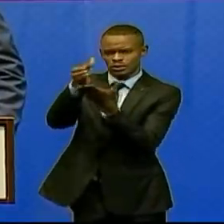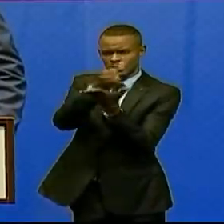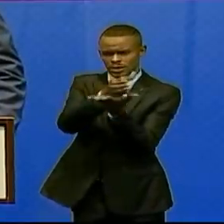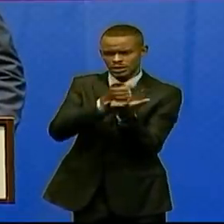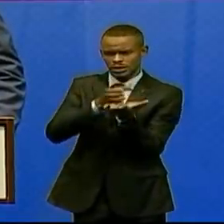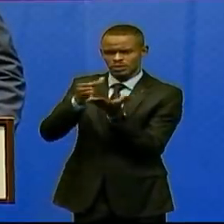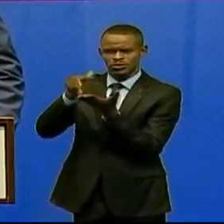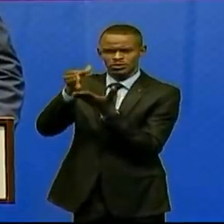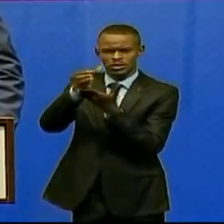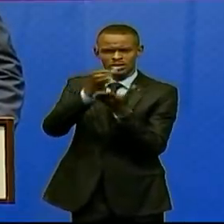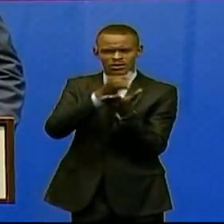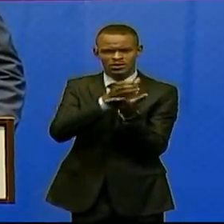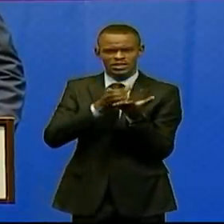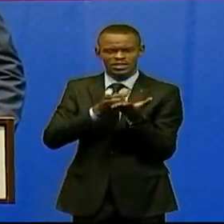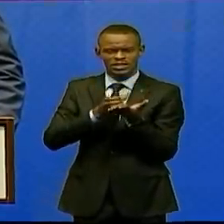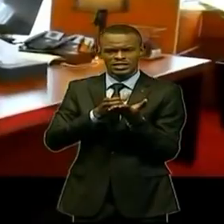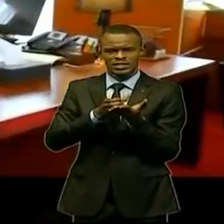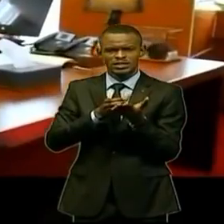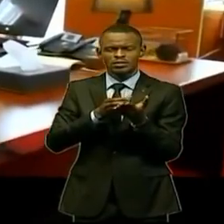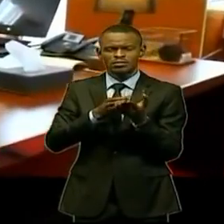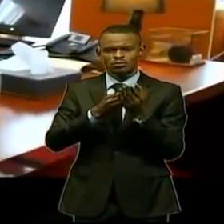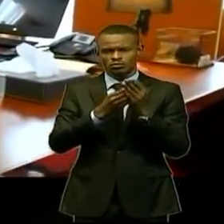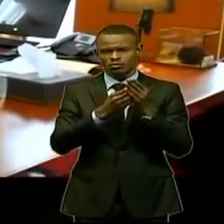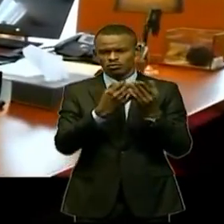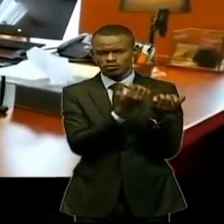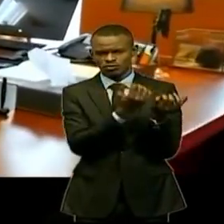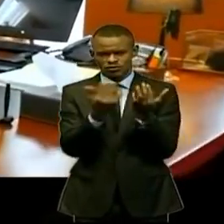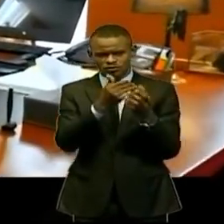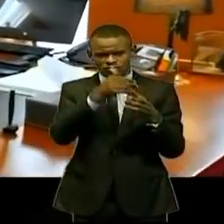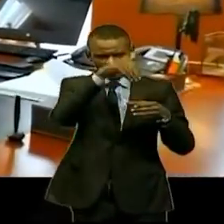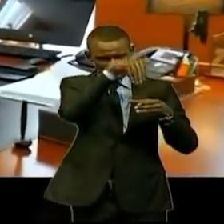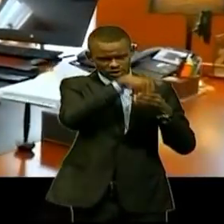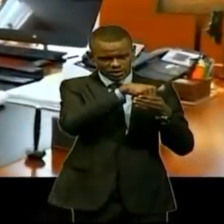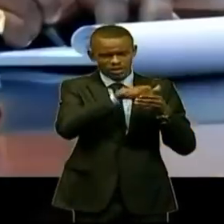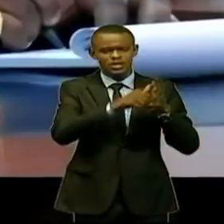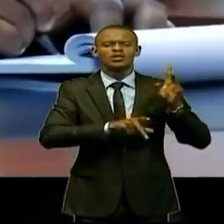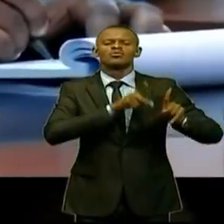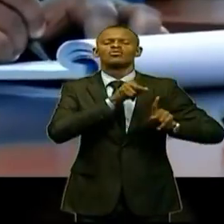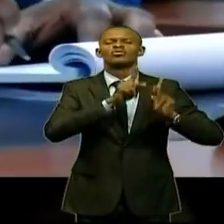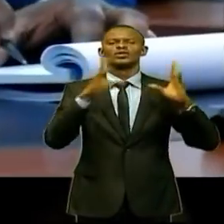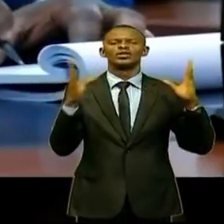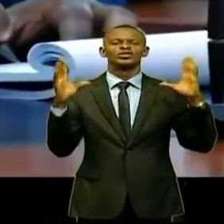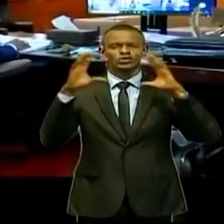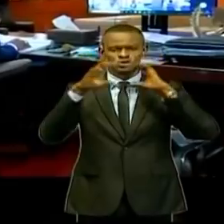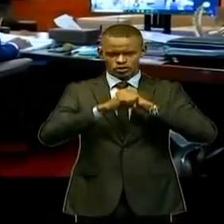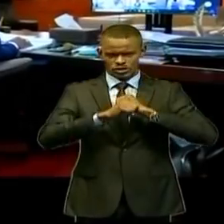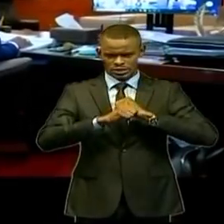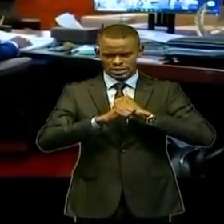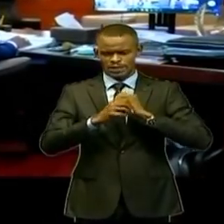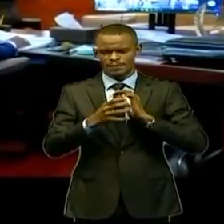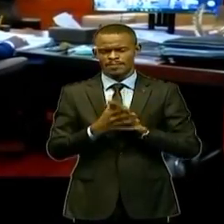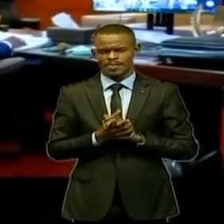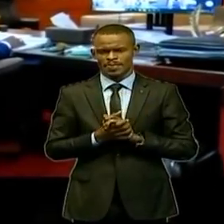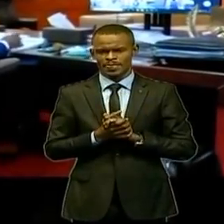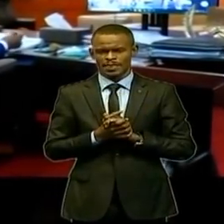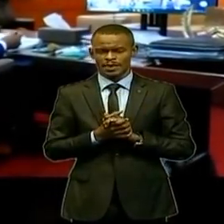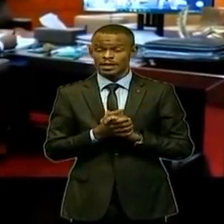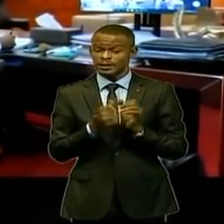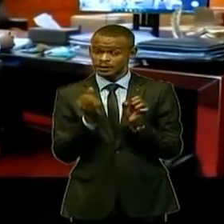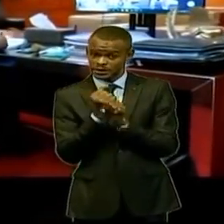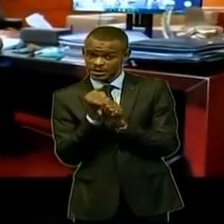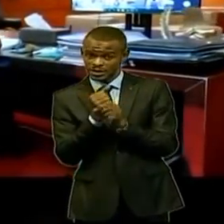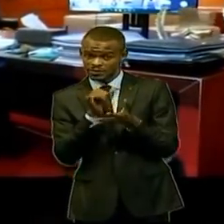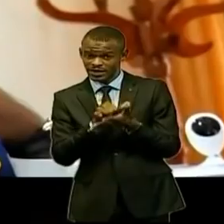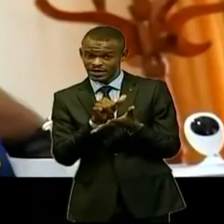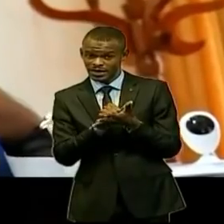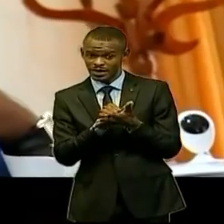fichier électoral et du fichier général de la population. Elle ne devrait nullement empiéter sur